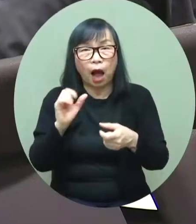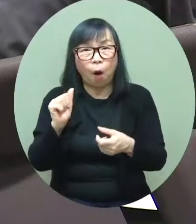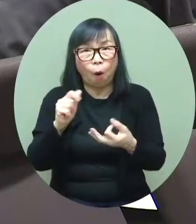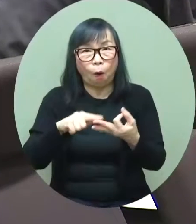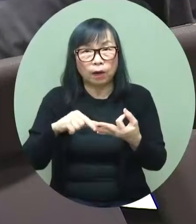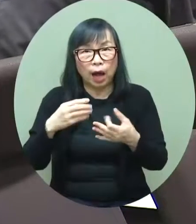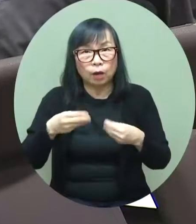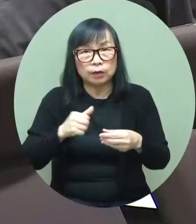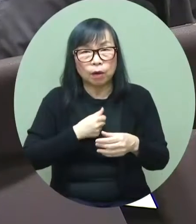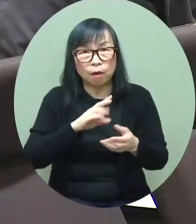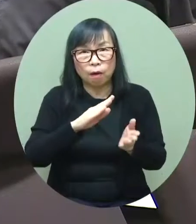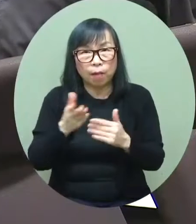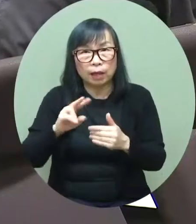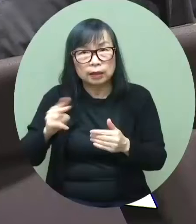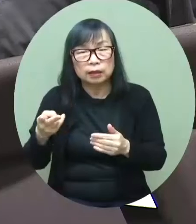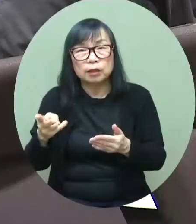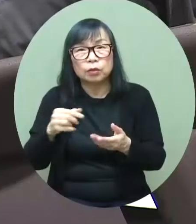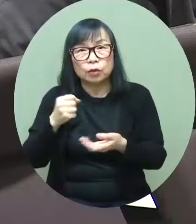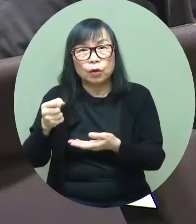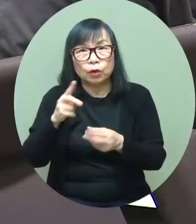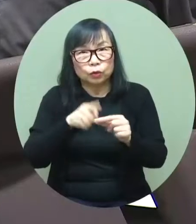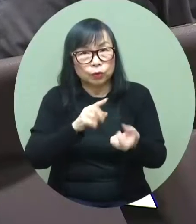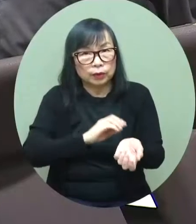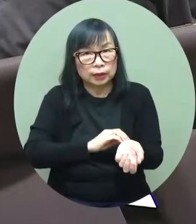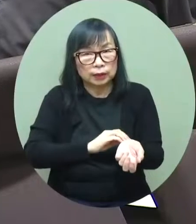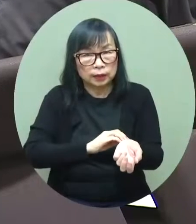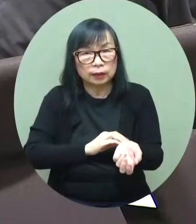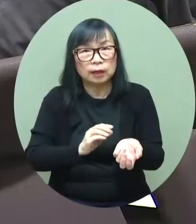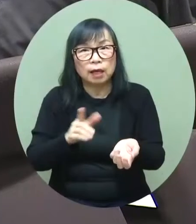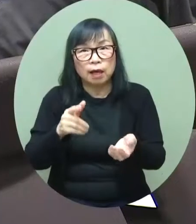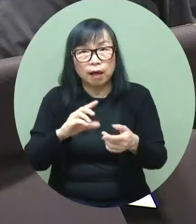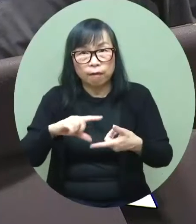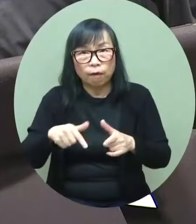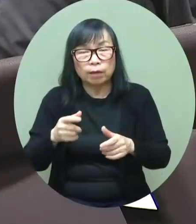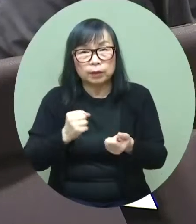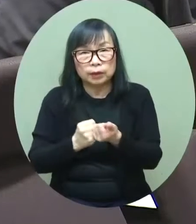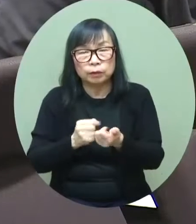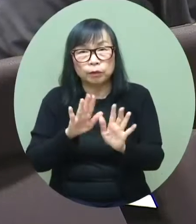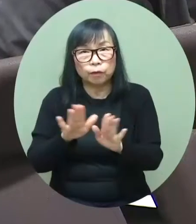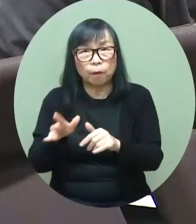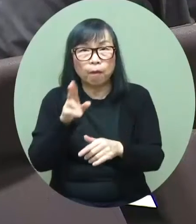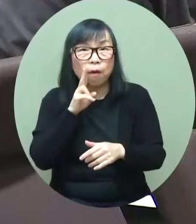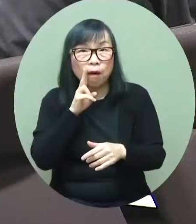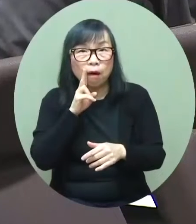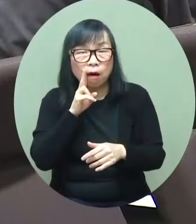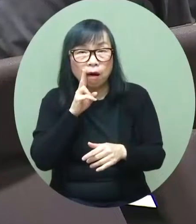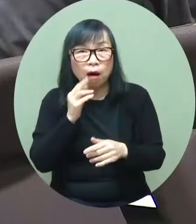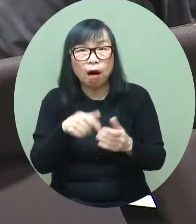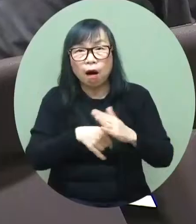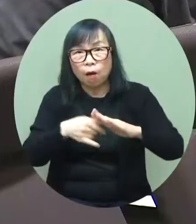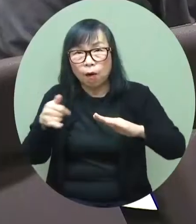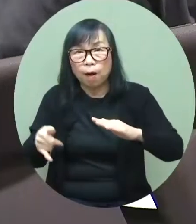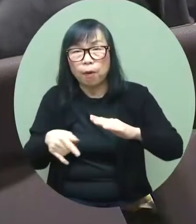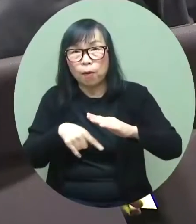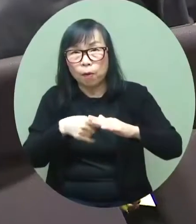見啦？可能調配資源，考慮增加除咗中醫門診外嘅治療途徑同埋支援服務。咁例如就係設立可能跨部門嘅治療